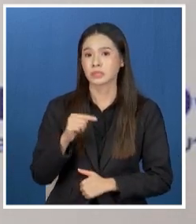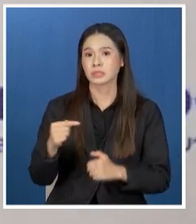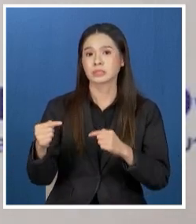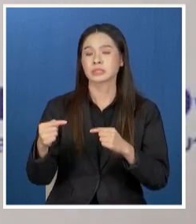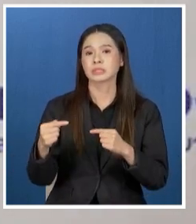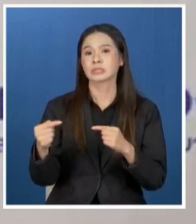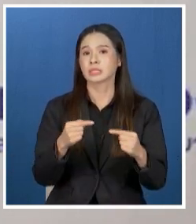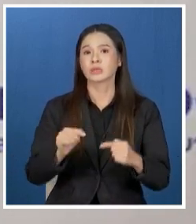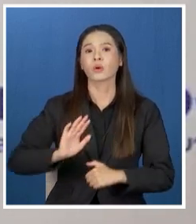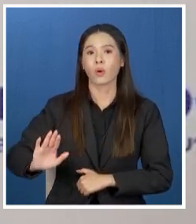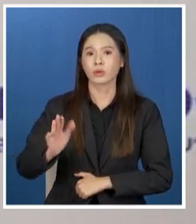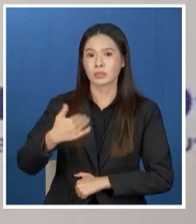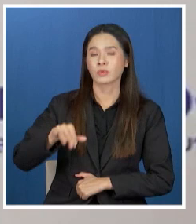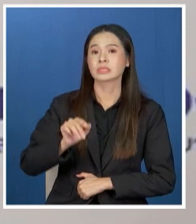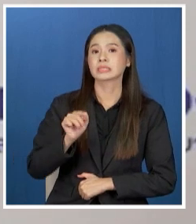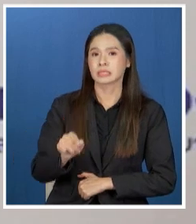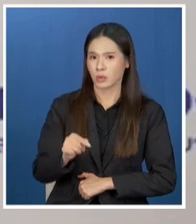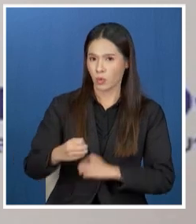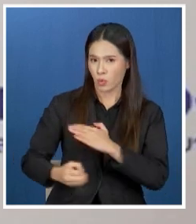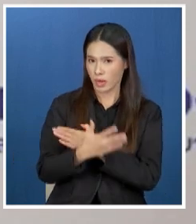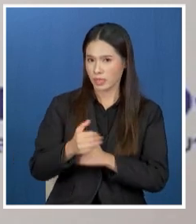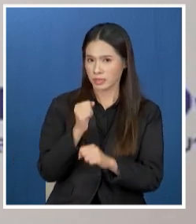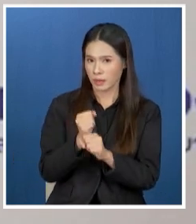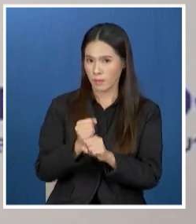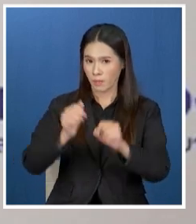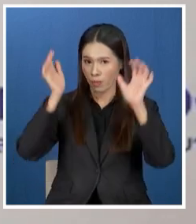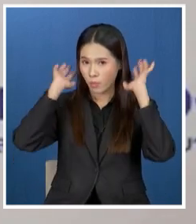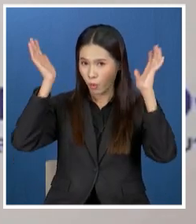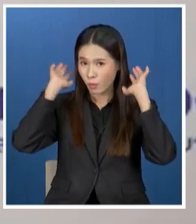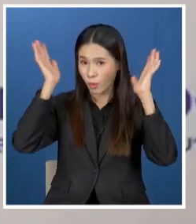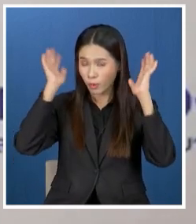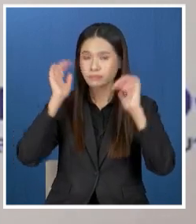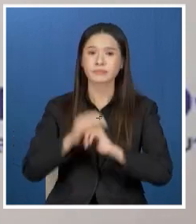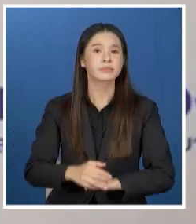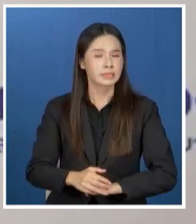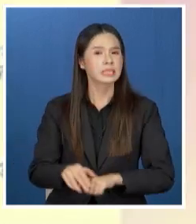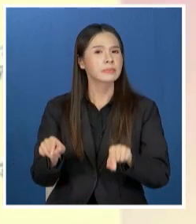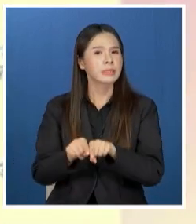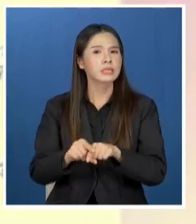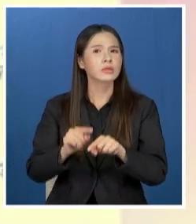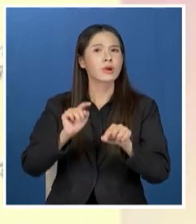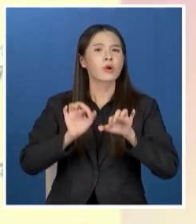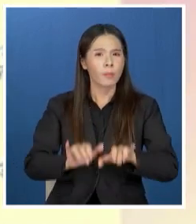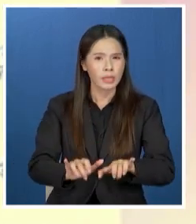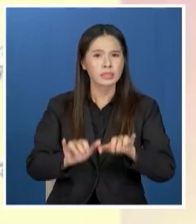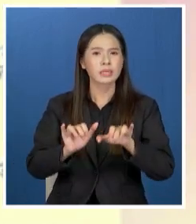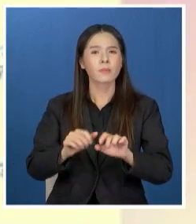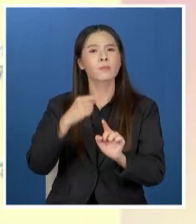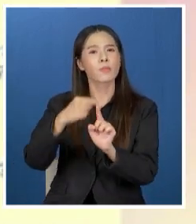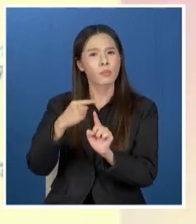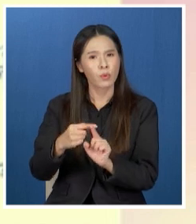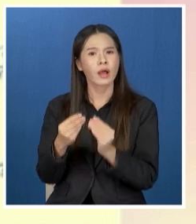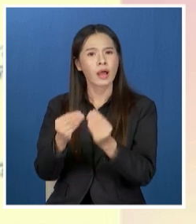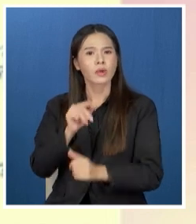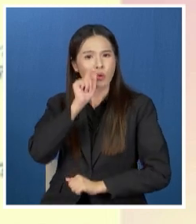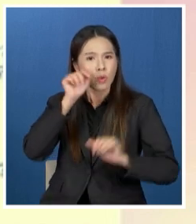ถึงพนักงานหงทองทุกคนบอกว่านี่คือโอกาสแล้วที่จะโปรโมทหงทองนะบอกให้เหมือนกับไปคอมเมนต์ช่วยกันคอมเมนต์ในเชิงบวกให้กับห